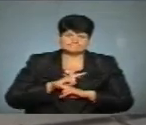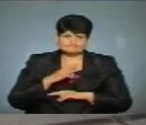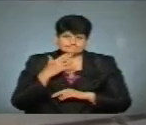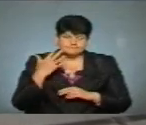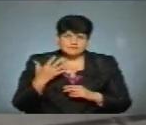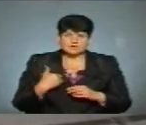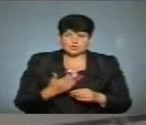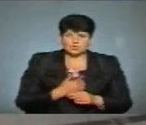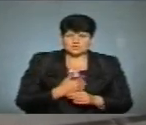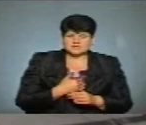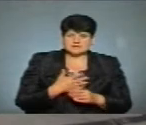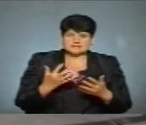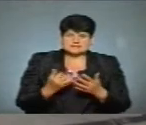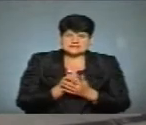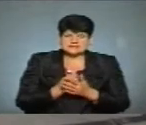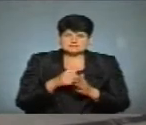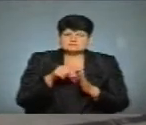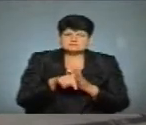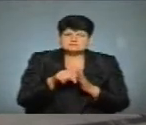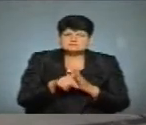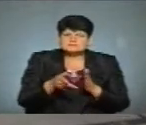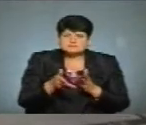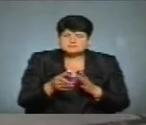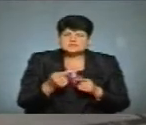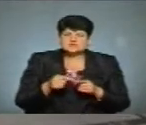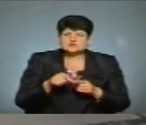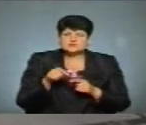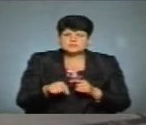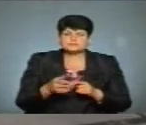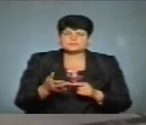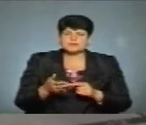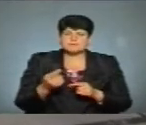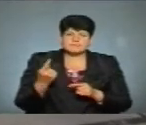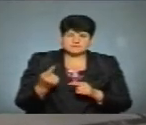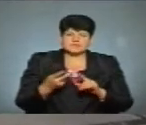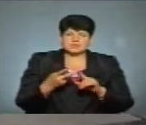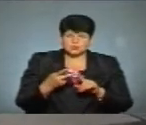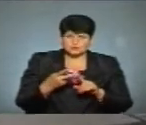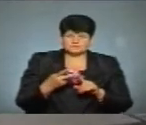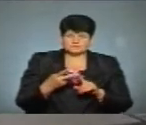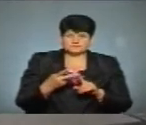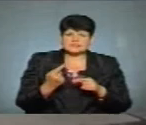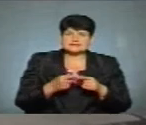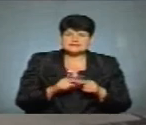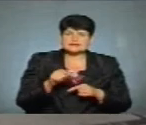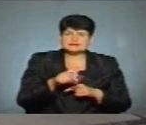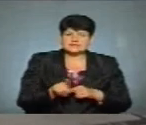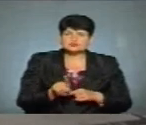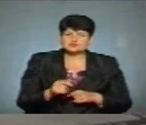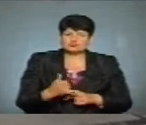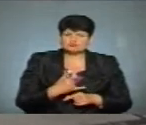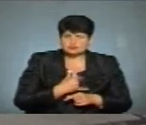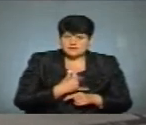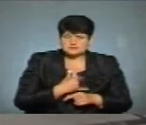також знайти певні сліди цих речовин діючих, раз. І друге, це те, що в нас буквально